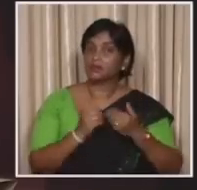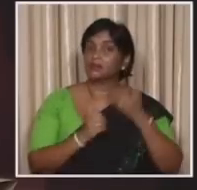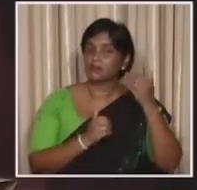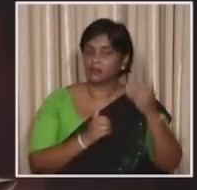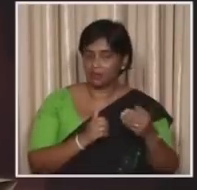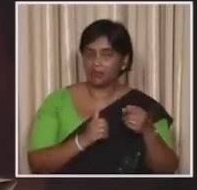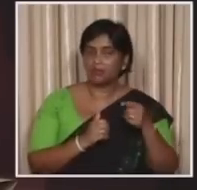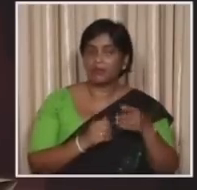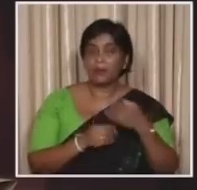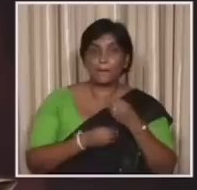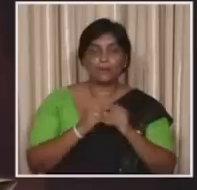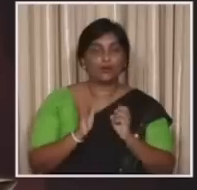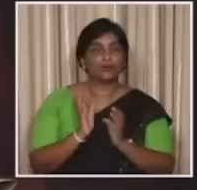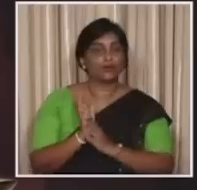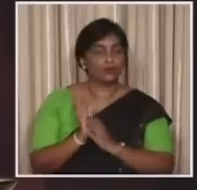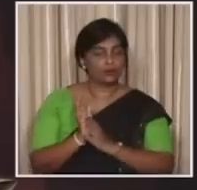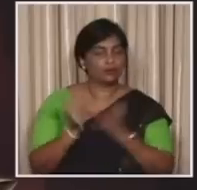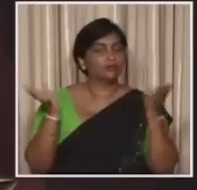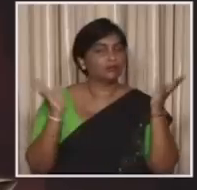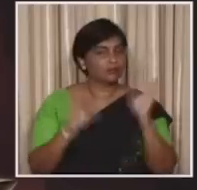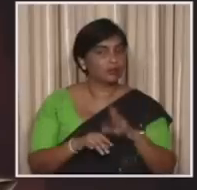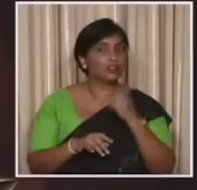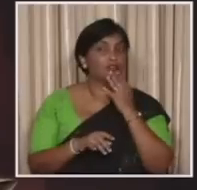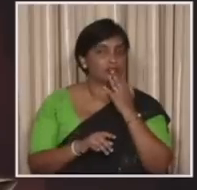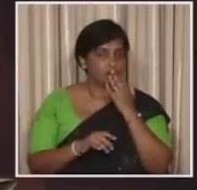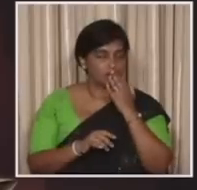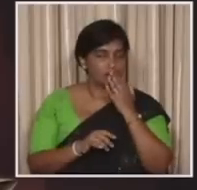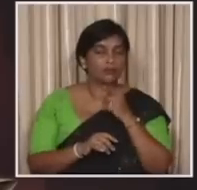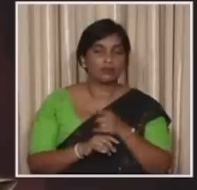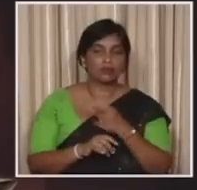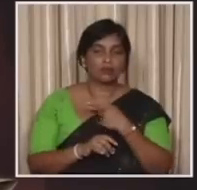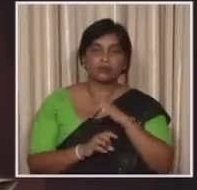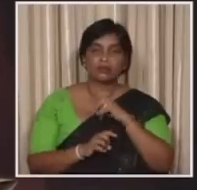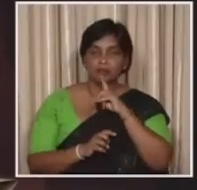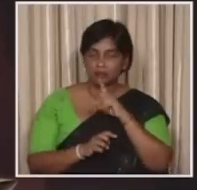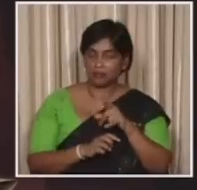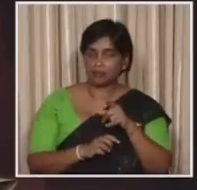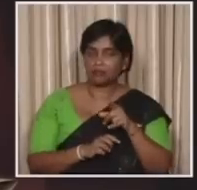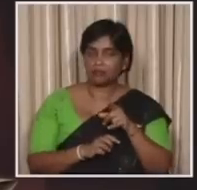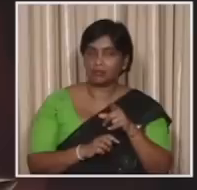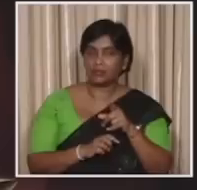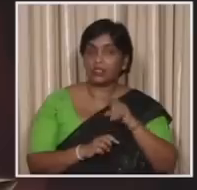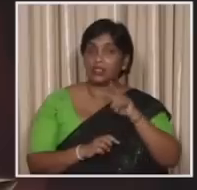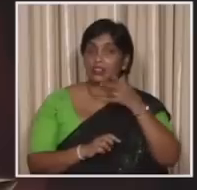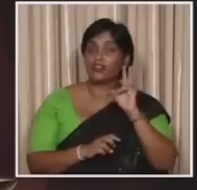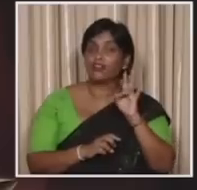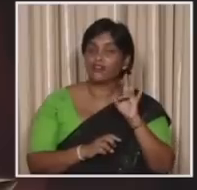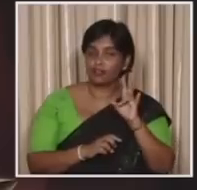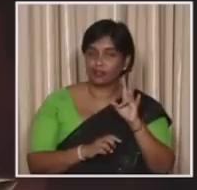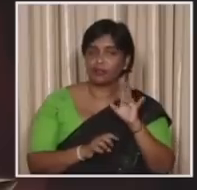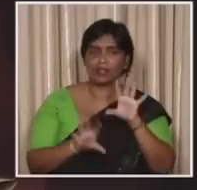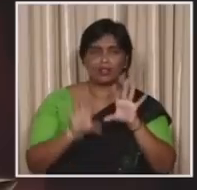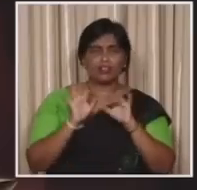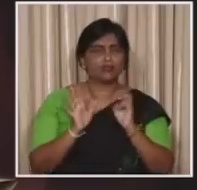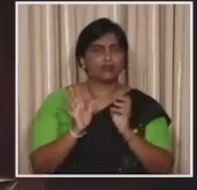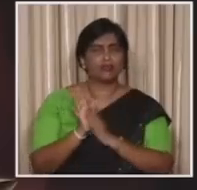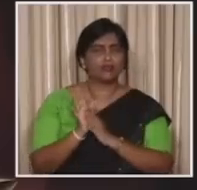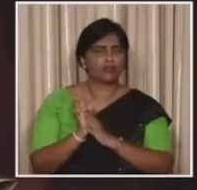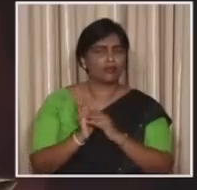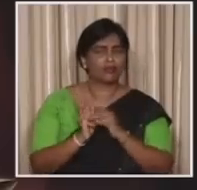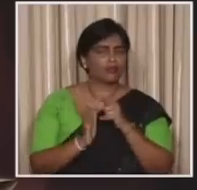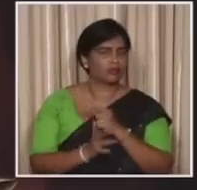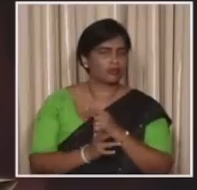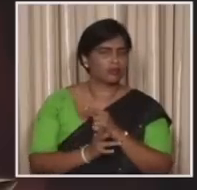වත් අපි බිස්නස් කමිටිය එකක් කැඳවලා සඳුදා දවසේම මම යෝජනා කරනවා මේ 225ම මොකද තේරීම්කාරක සභාවක් කිව්වම